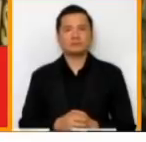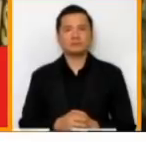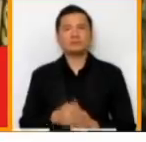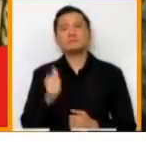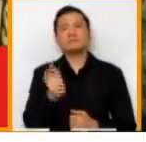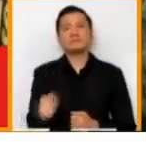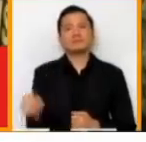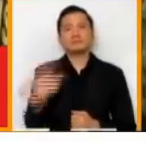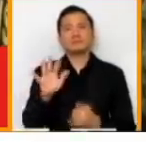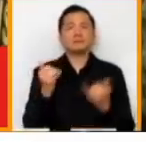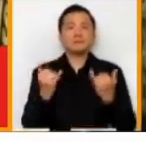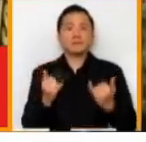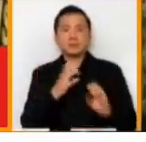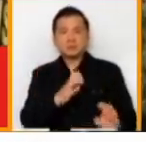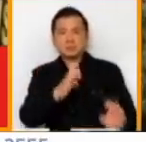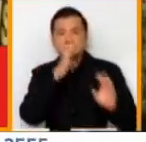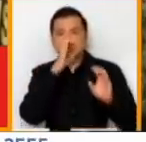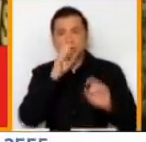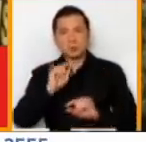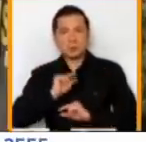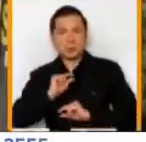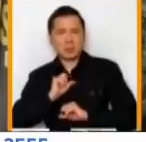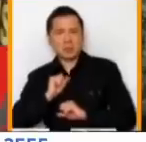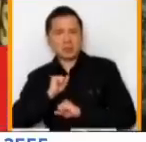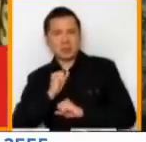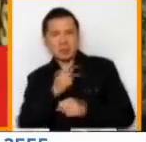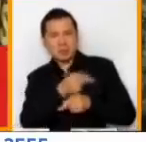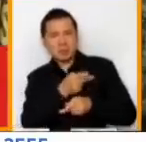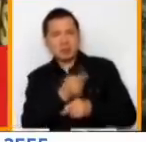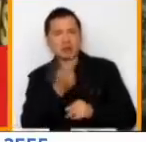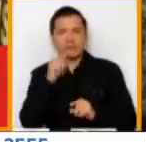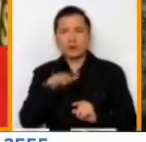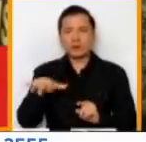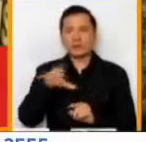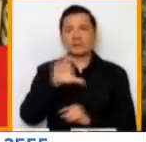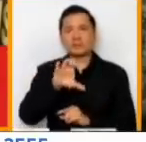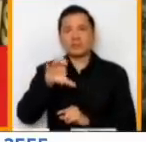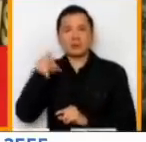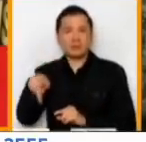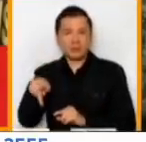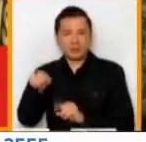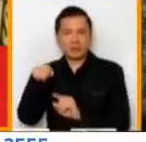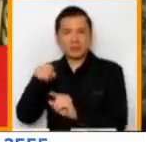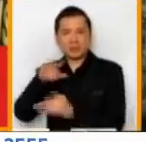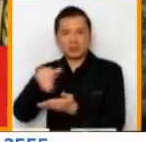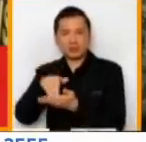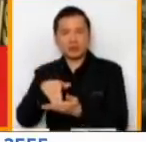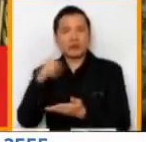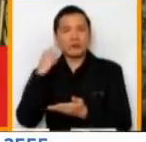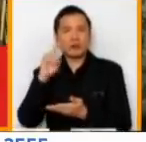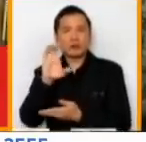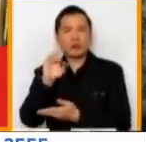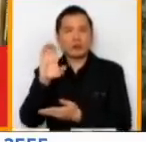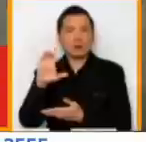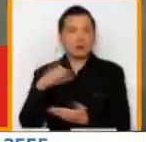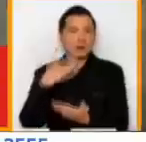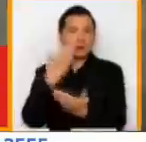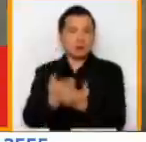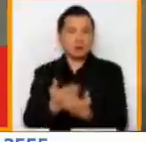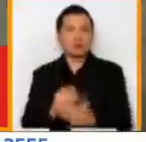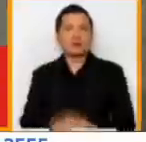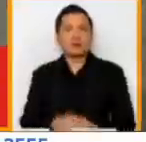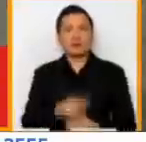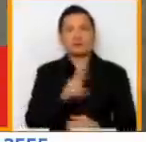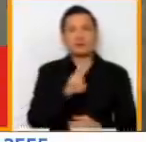Mahigpit na yung seguridad na pinapatupad dito sa paligid ng CCP complex para nga sa COC filing. Sa V. Soto Street, corner